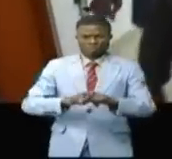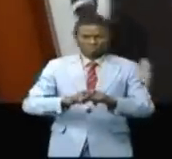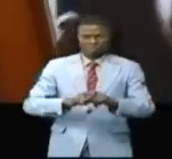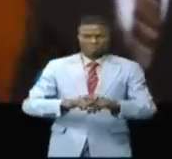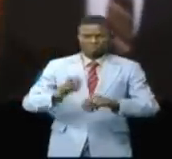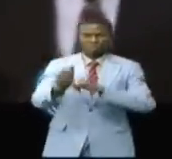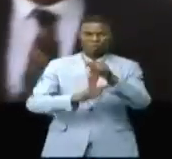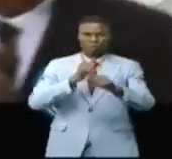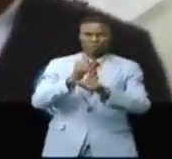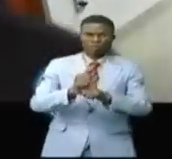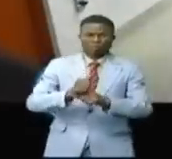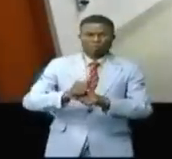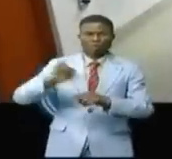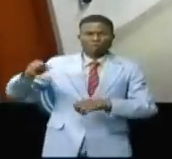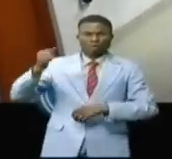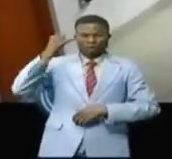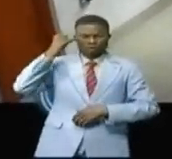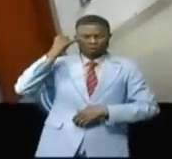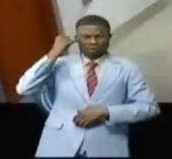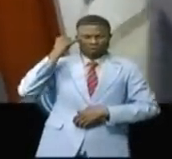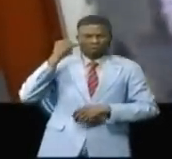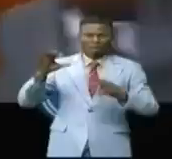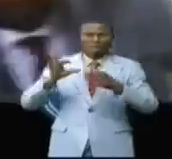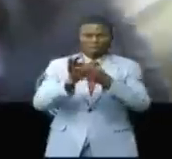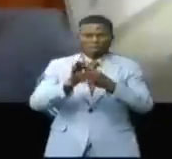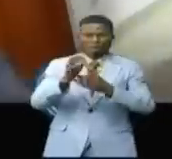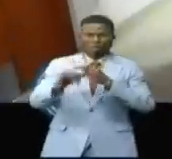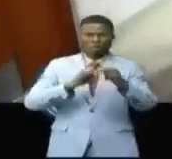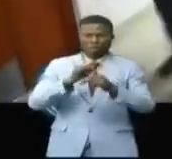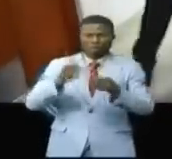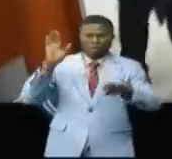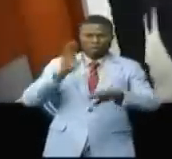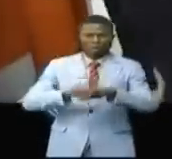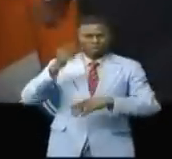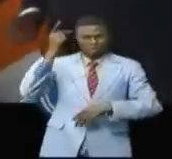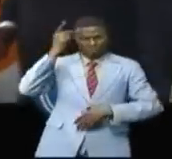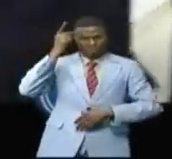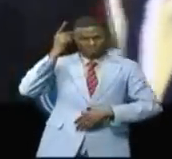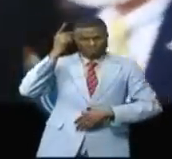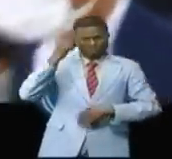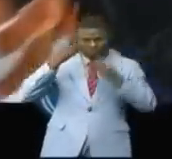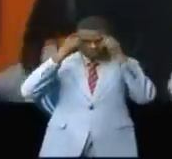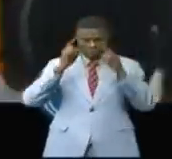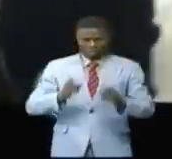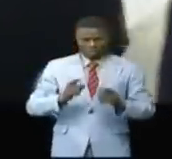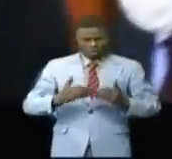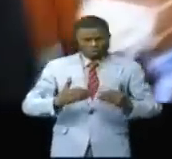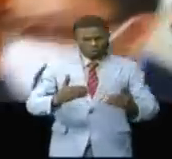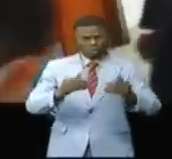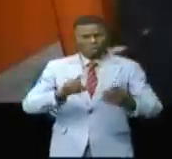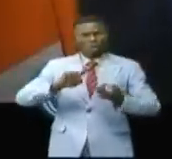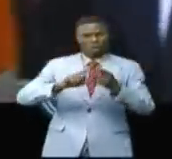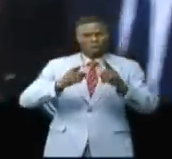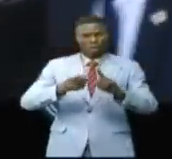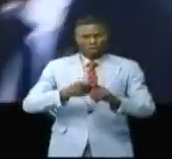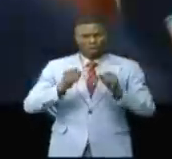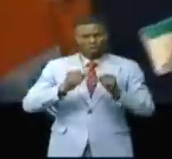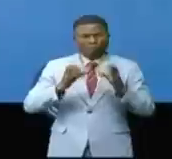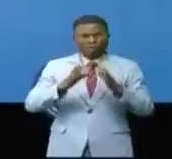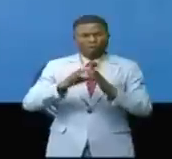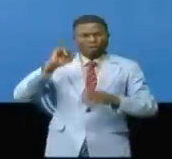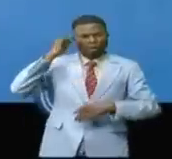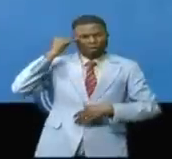de coopération internationale jica est arrivé à kinshasa mme etien à pérenniser la coopération agissante avec